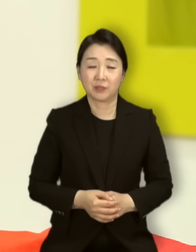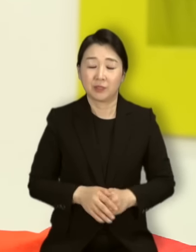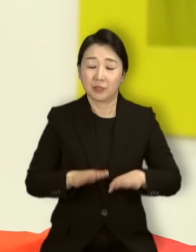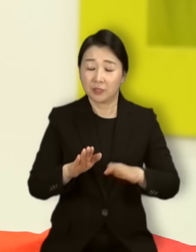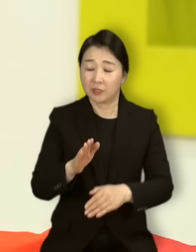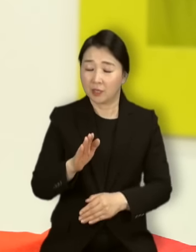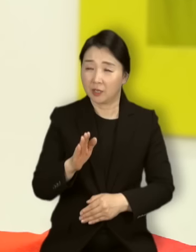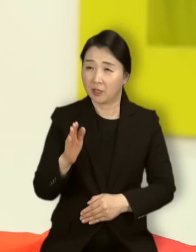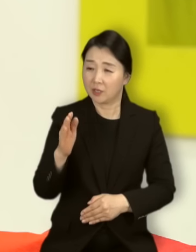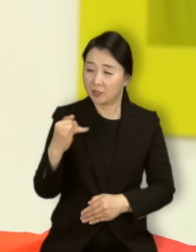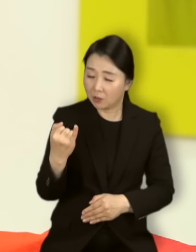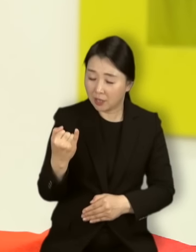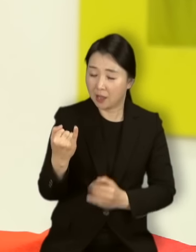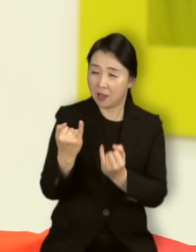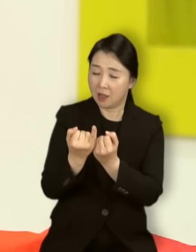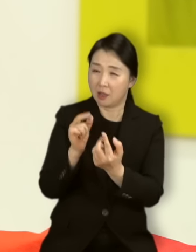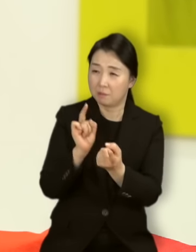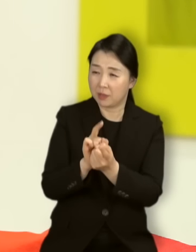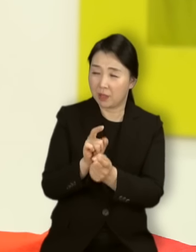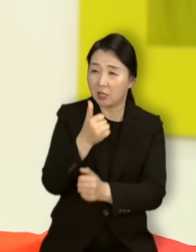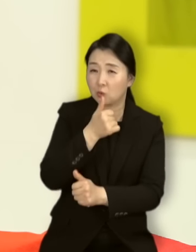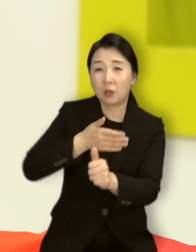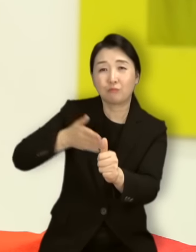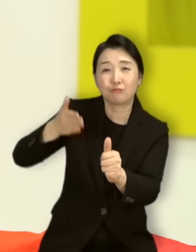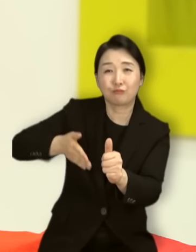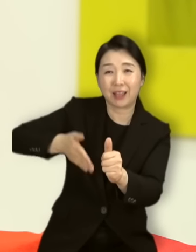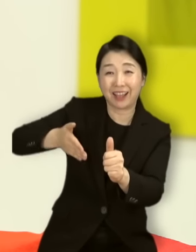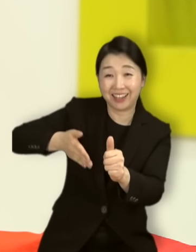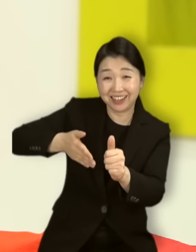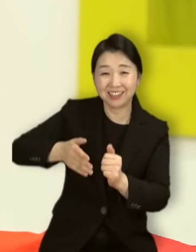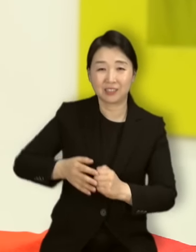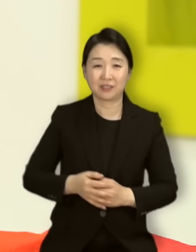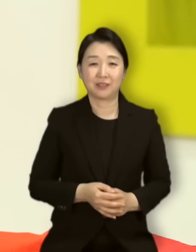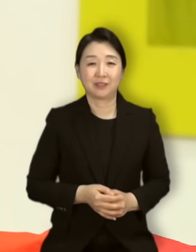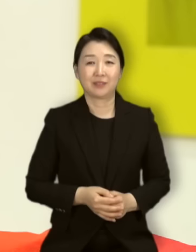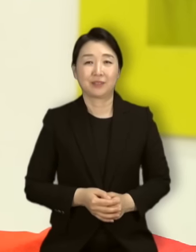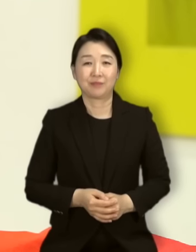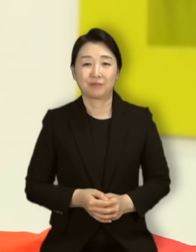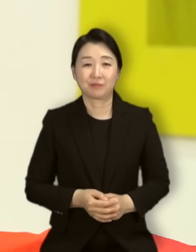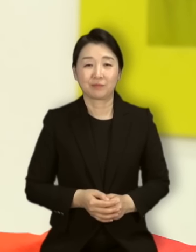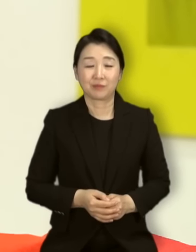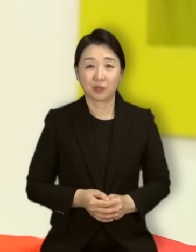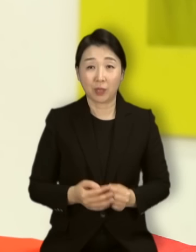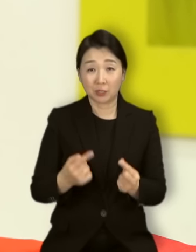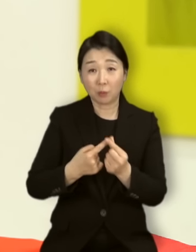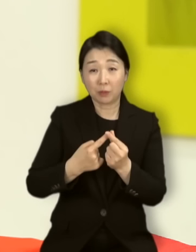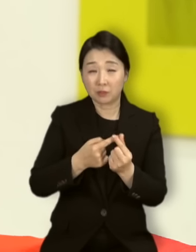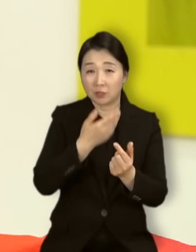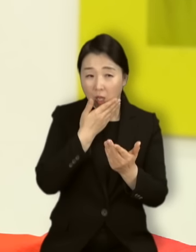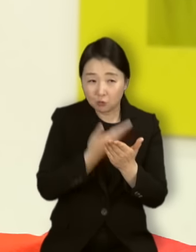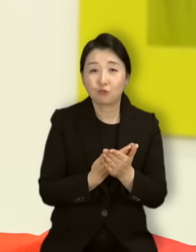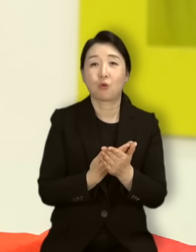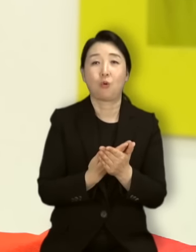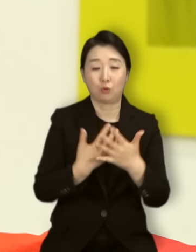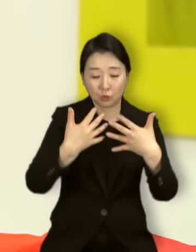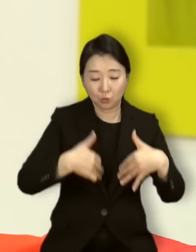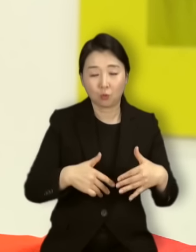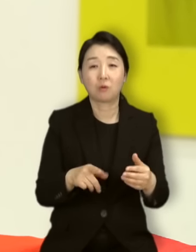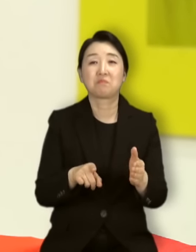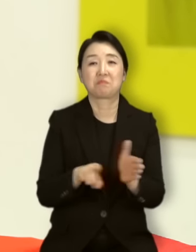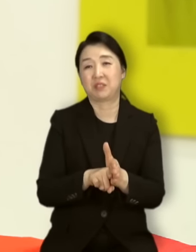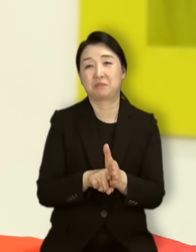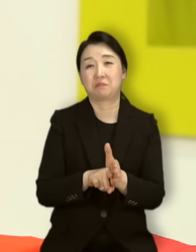믿음을가 지고 있는 여성분으로음 그리고 좀 성격이 밝고 제가 좀 항상 우울했습니다 그래서